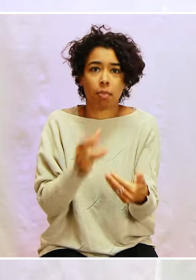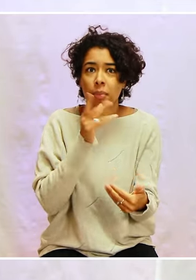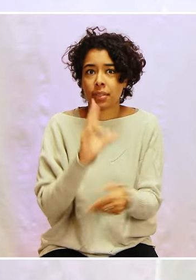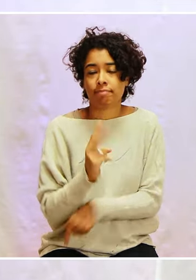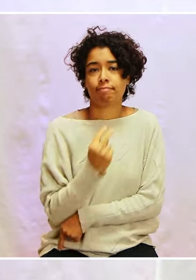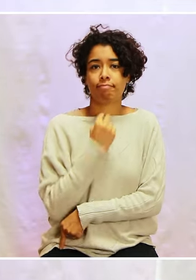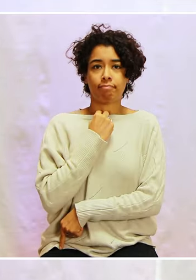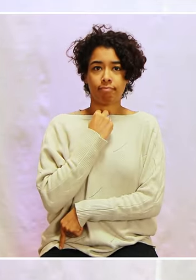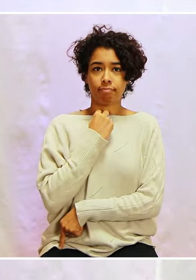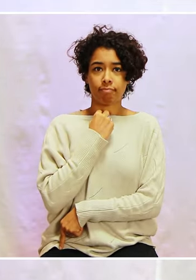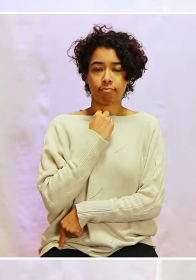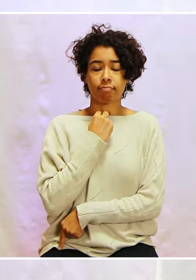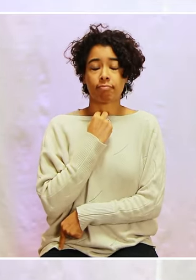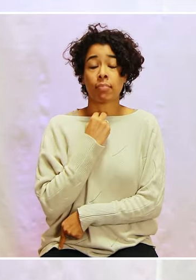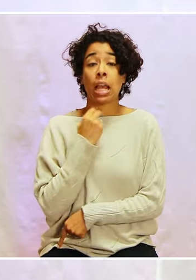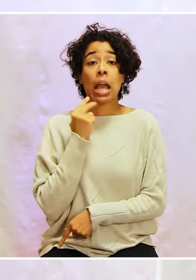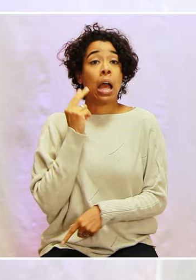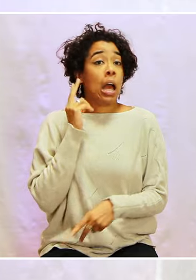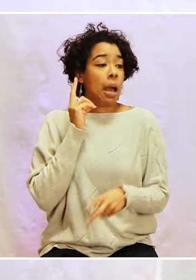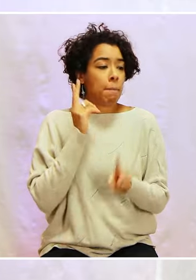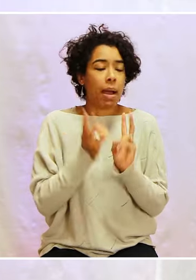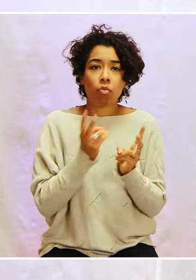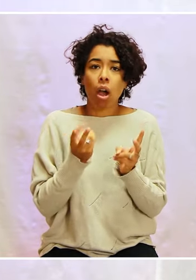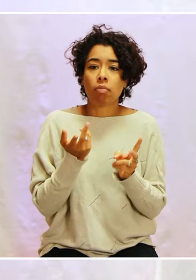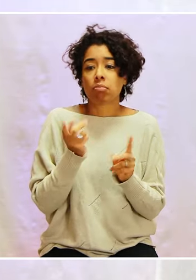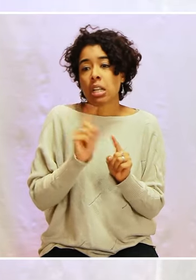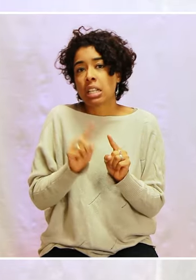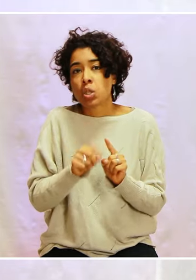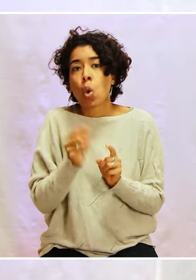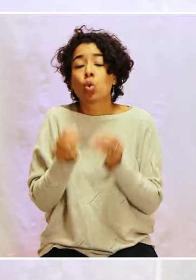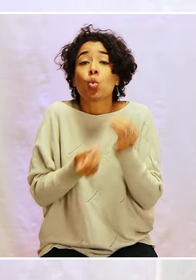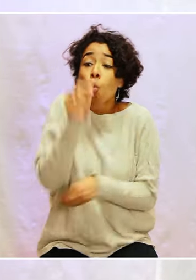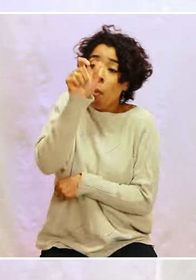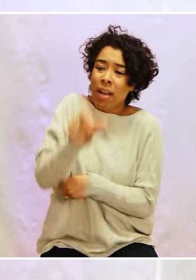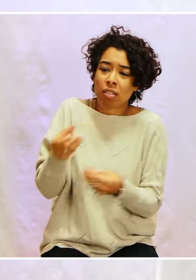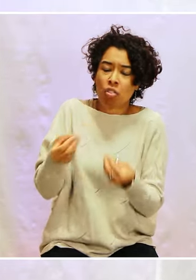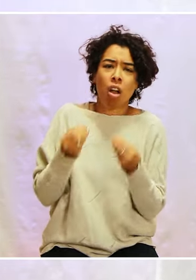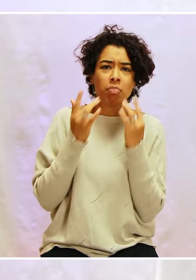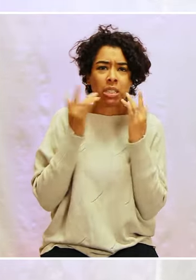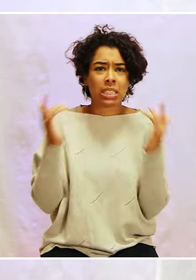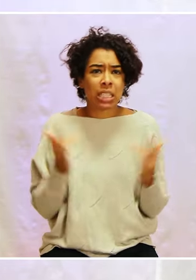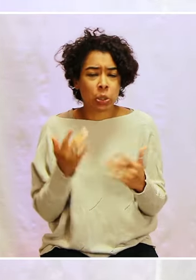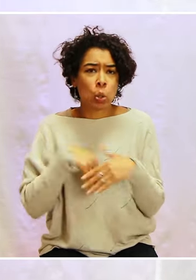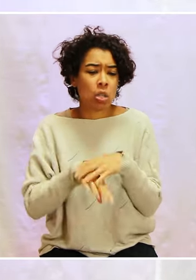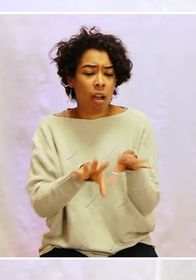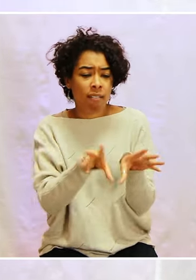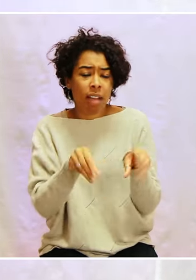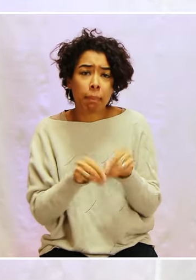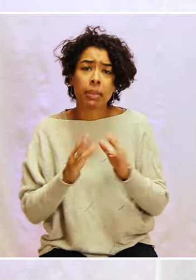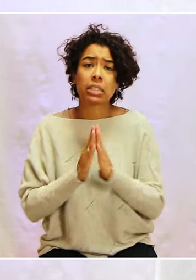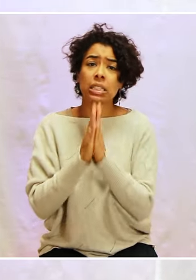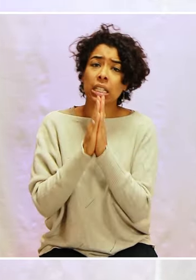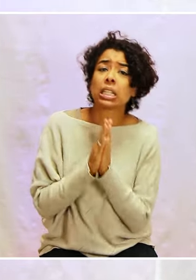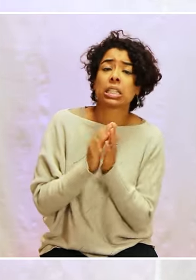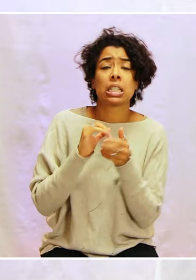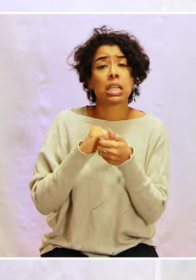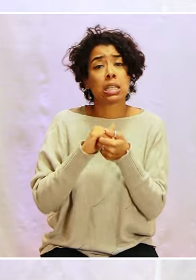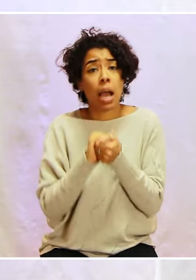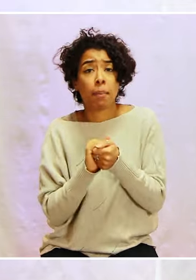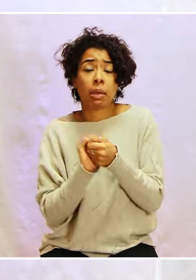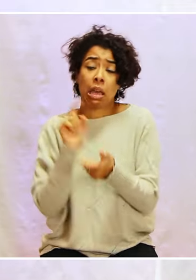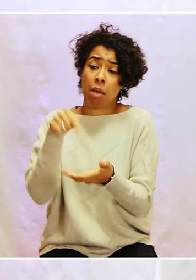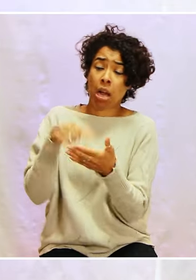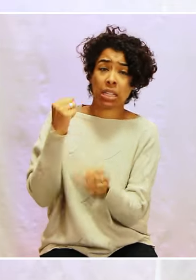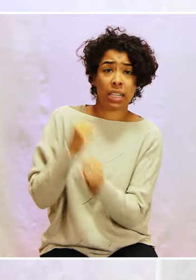bloqué et parfois et bien tu tu as pu être déçu par quelqu'un autour de toi dans l'Église dans ta famille par des amis sur ton lieu de